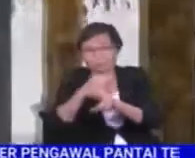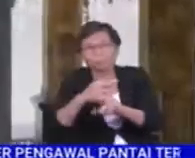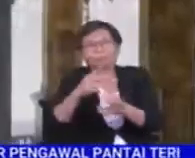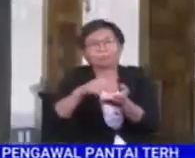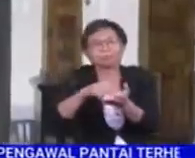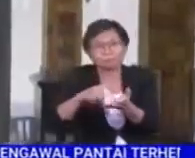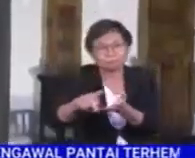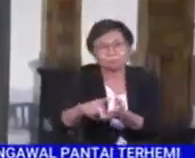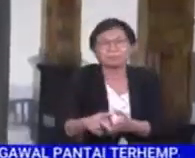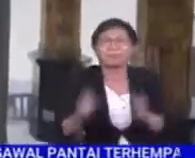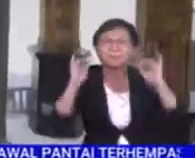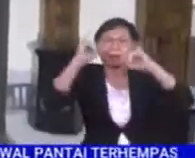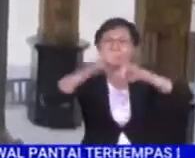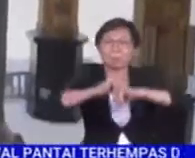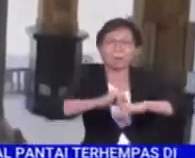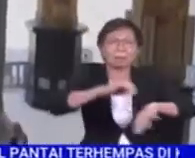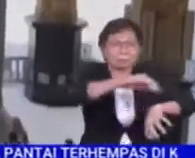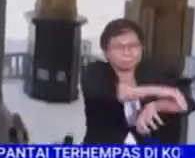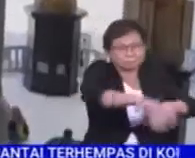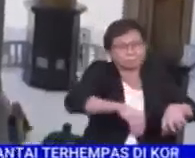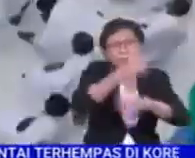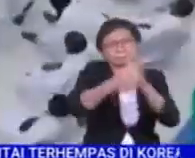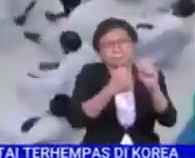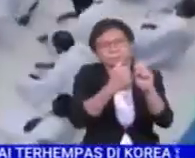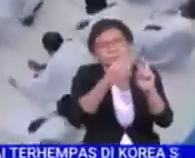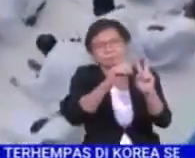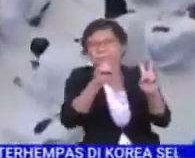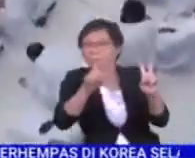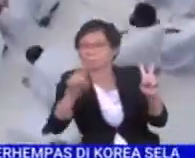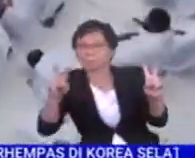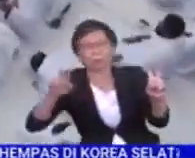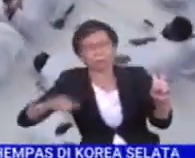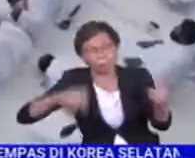boros ini berkenaan Ibadah Haji Faqih musim